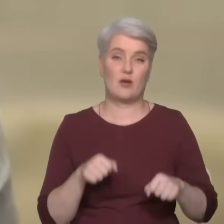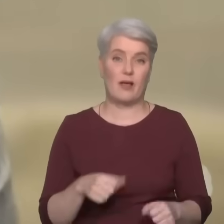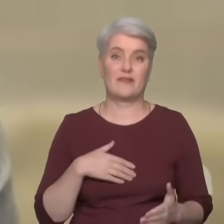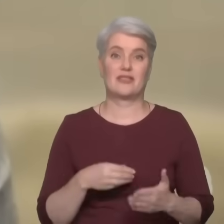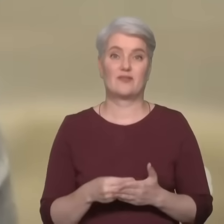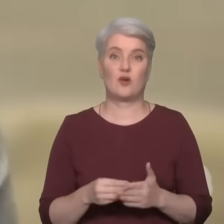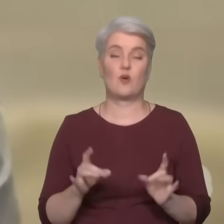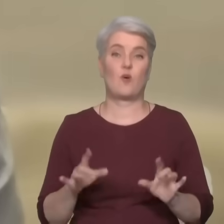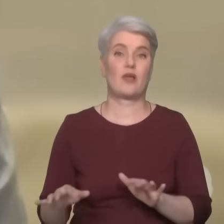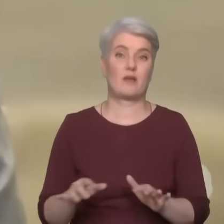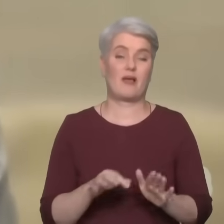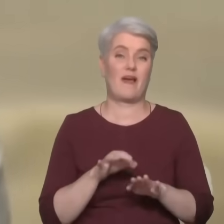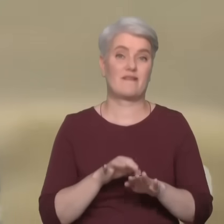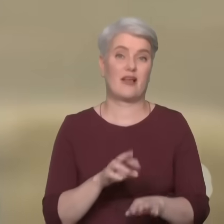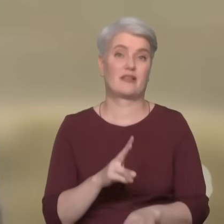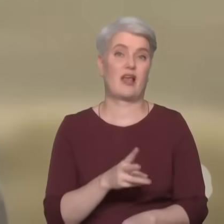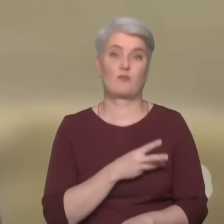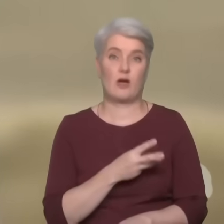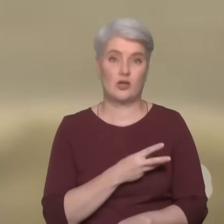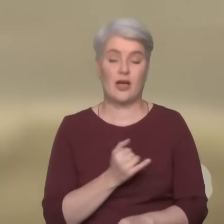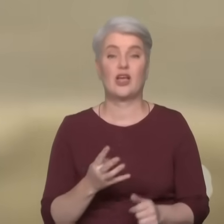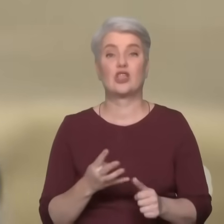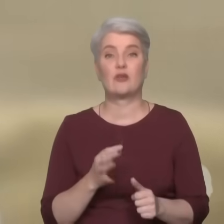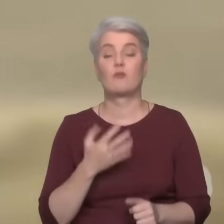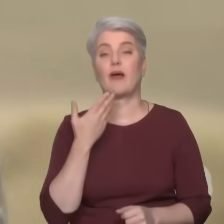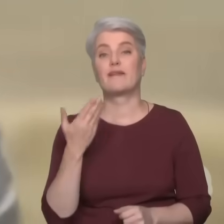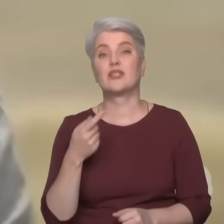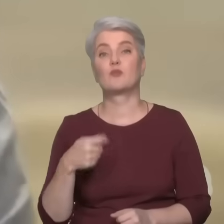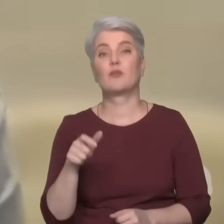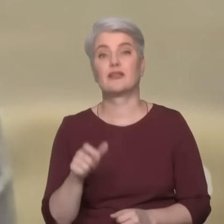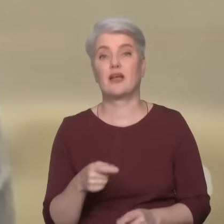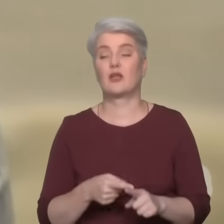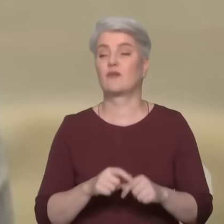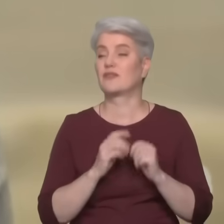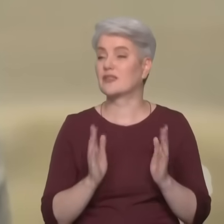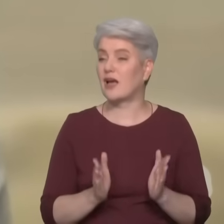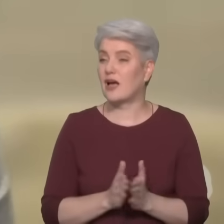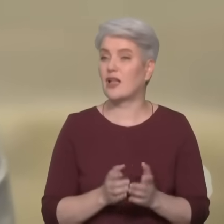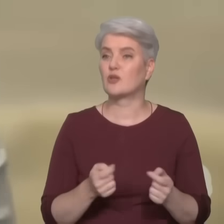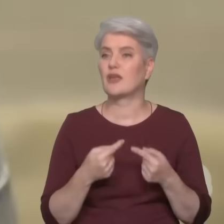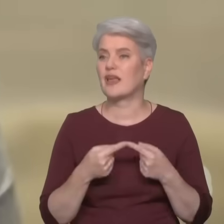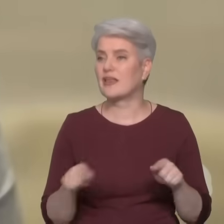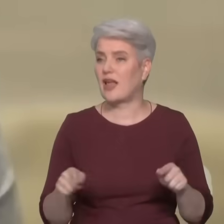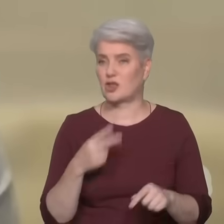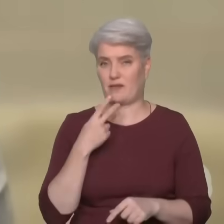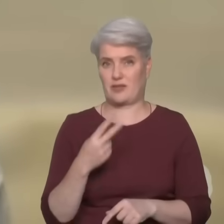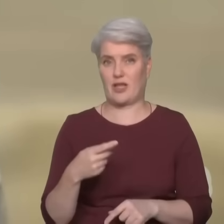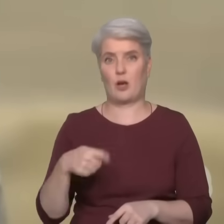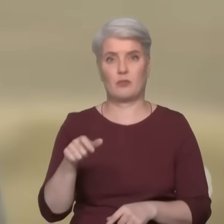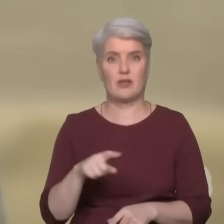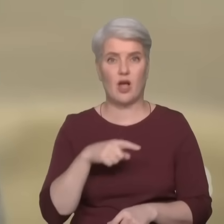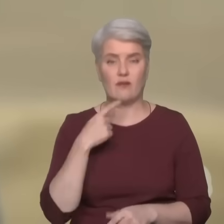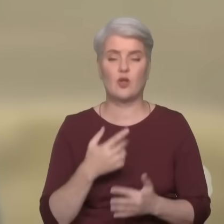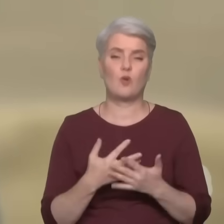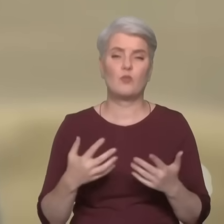як бажають, за необхідне. І четверта складова щодо виступу президента. Тут взагалі все трошки інакше виглядає. Президент говорить про те, що